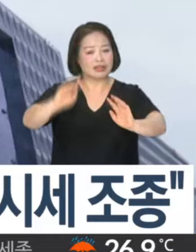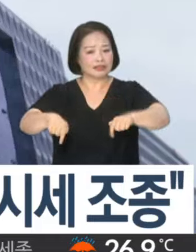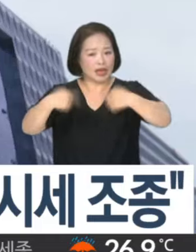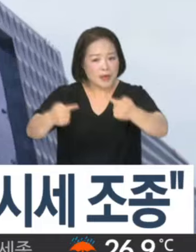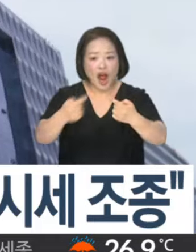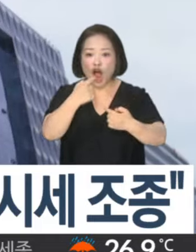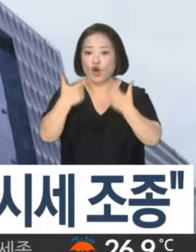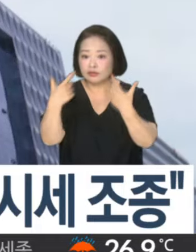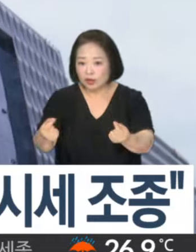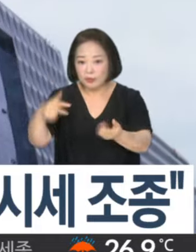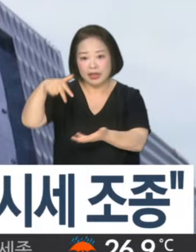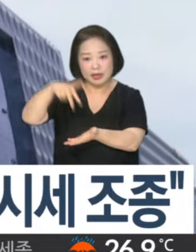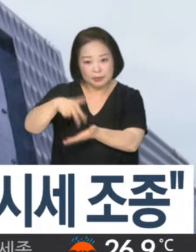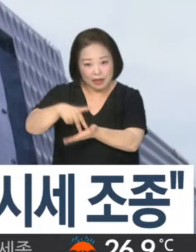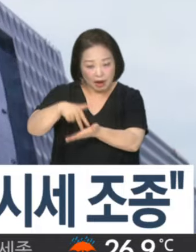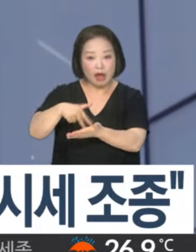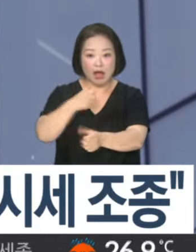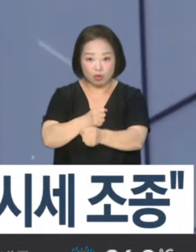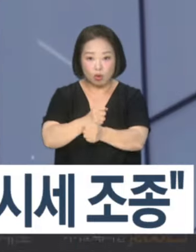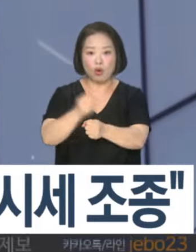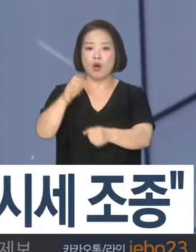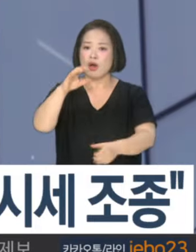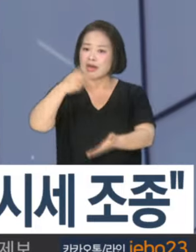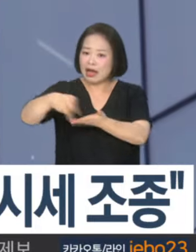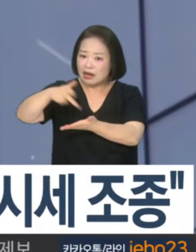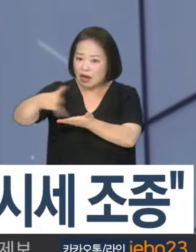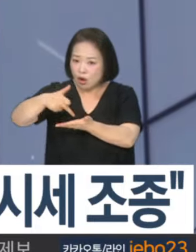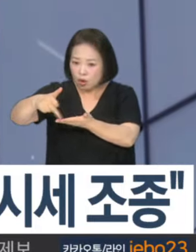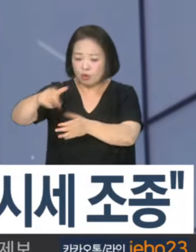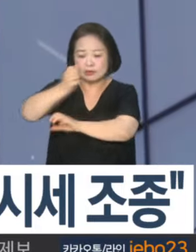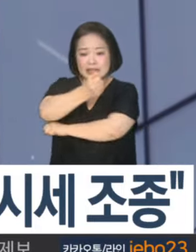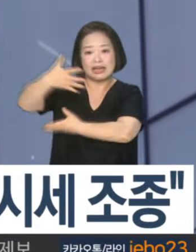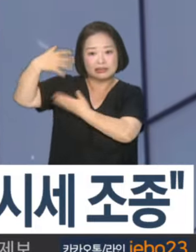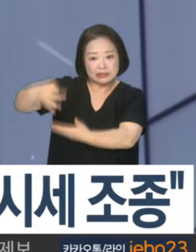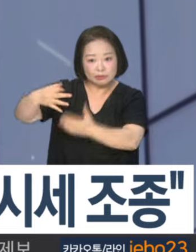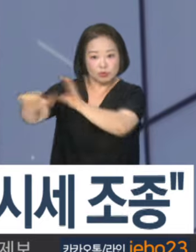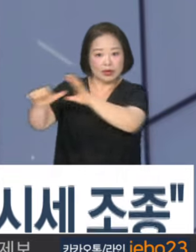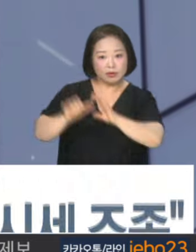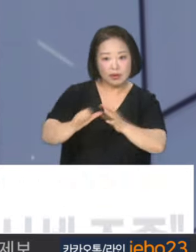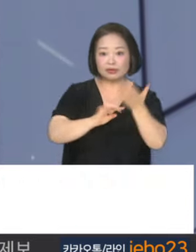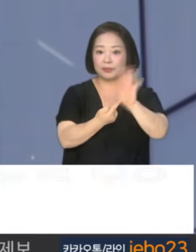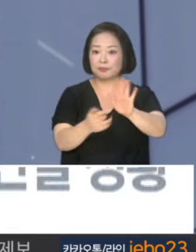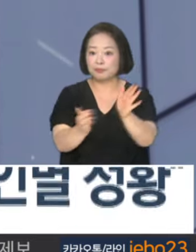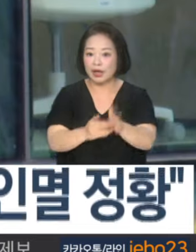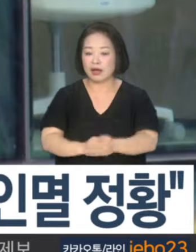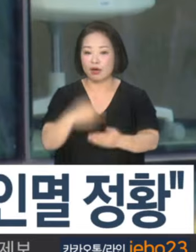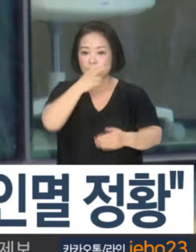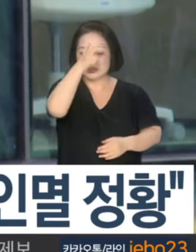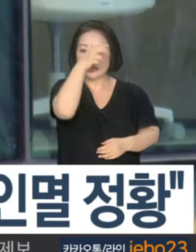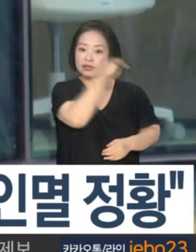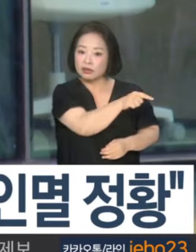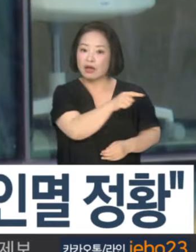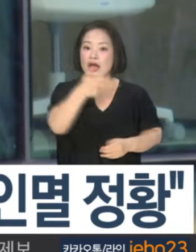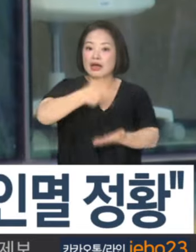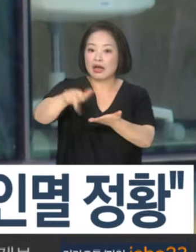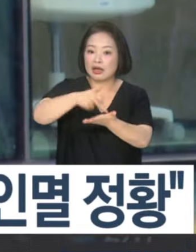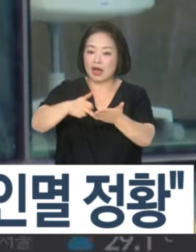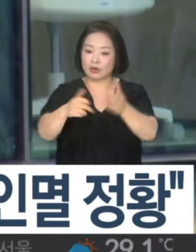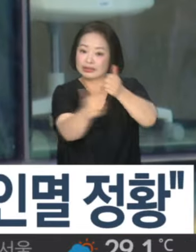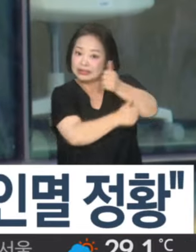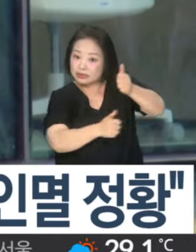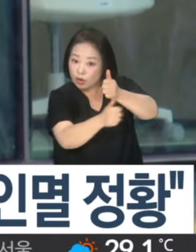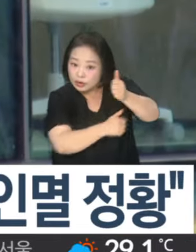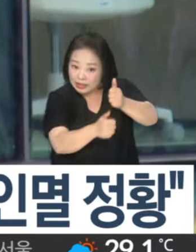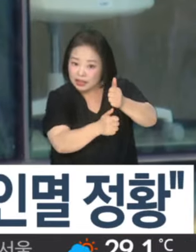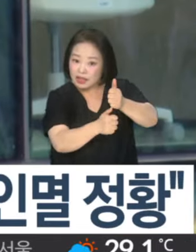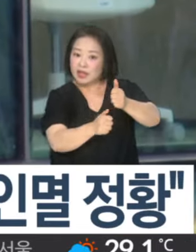엔터업과 관계없는 카카오 자금을 투입하는 등 다양한 방법을 시도했다고 봤습니다. 검찰은 카카오 임직원들이 하이브의 공개